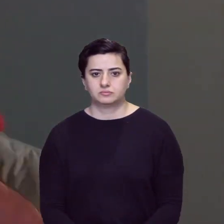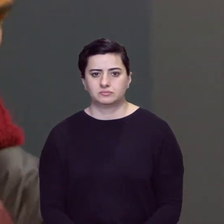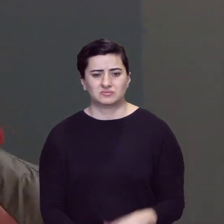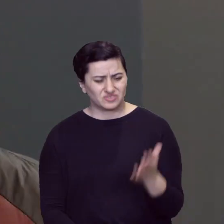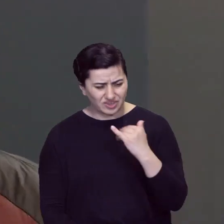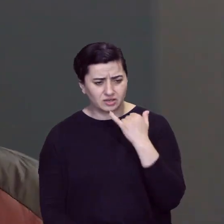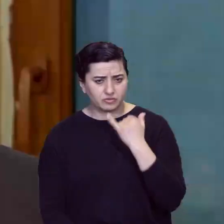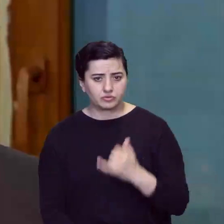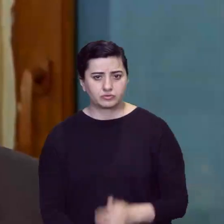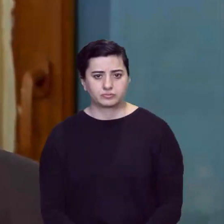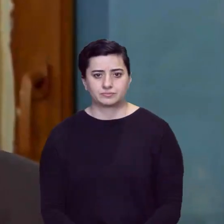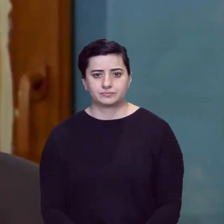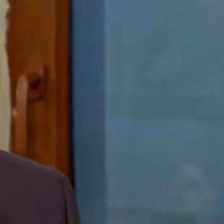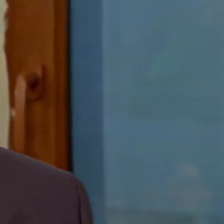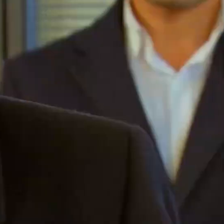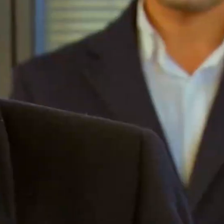Ya ver şunu.